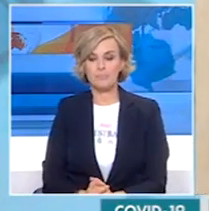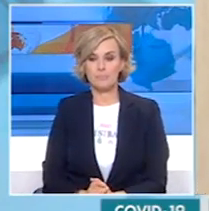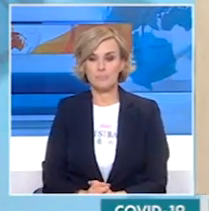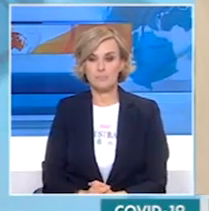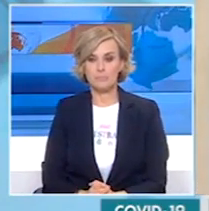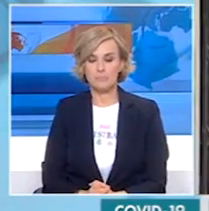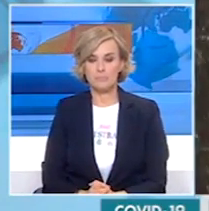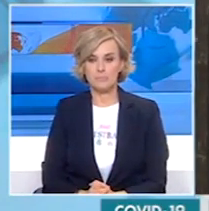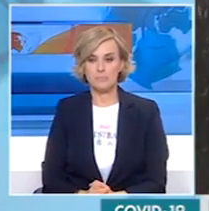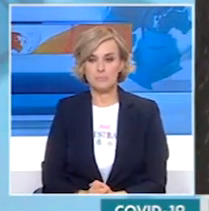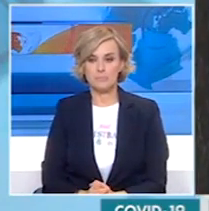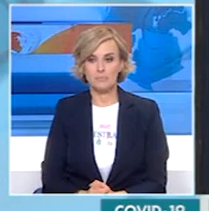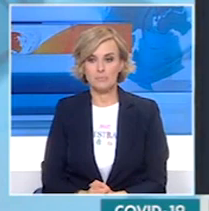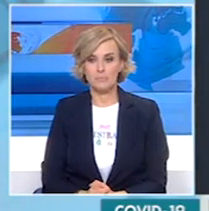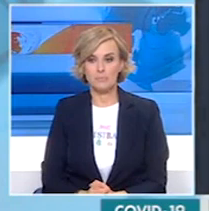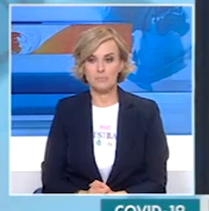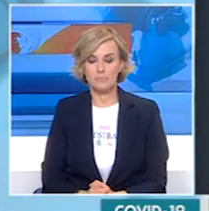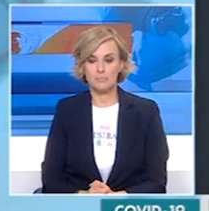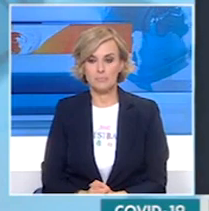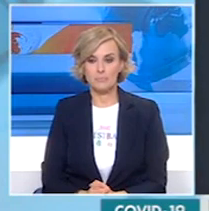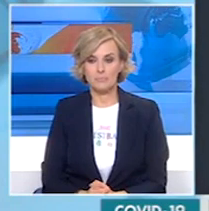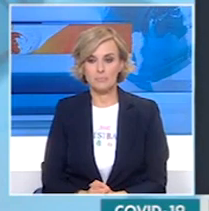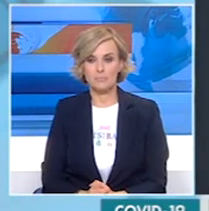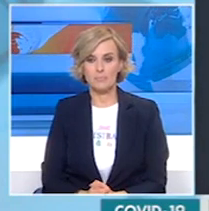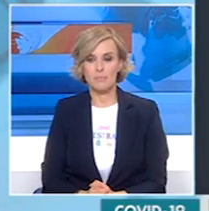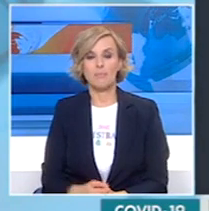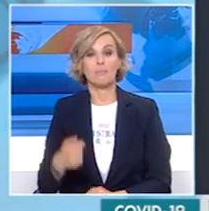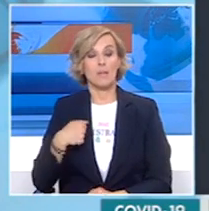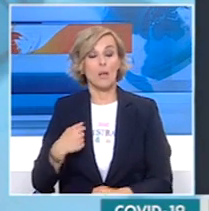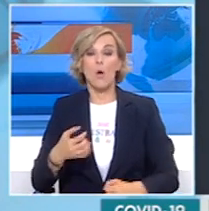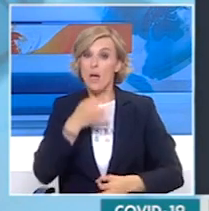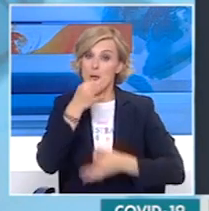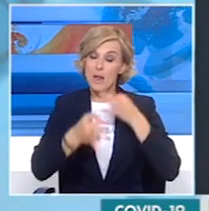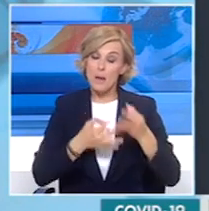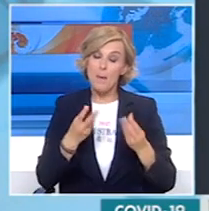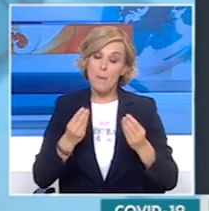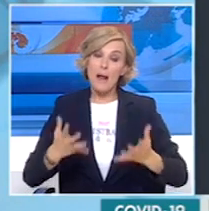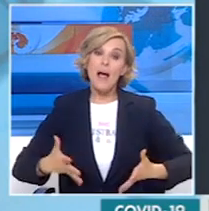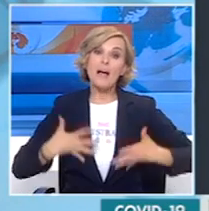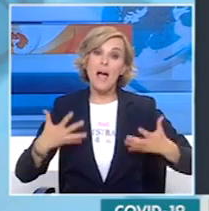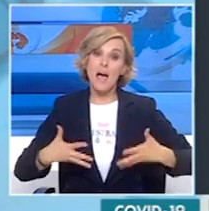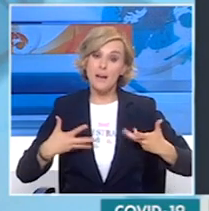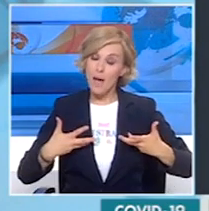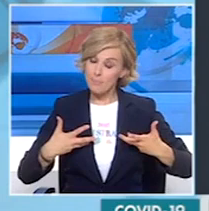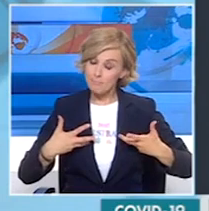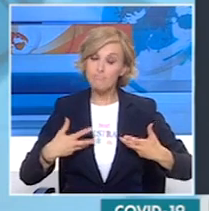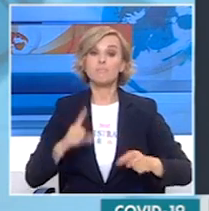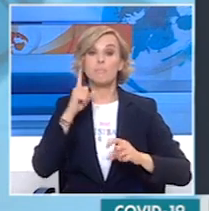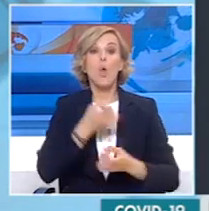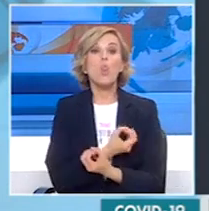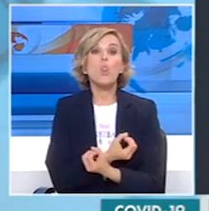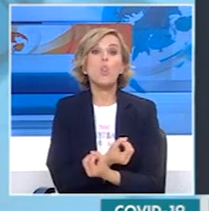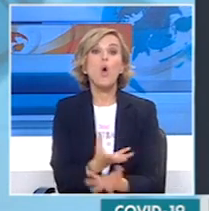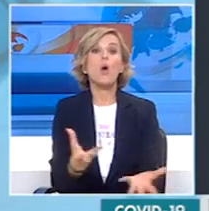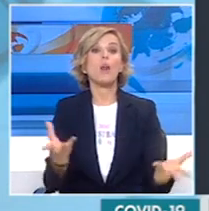Θα θέλαμε με ιδιαίτερη χαρά να αναφερθούμε σε μία μεγάλη δωρεά η οποία ξεπερνάει τα σύνορα